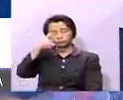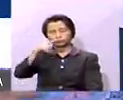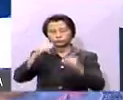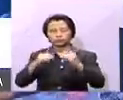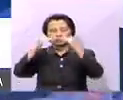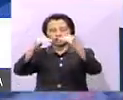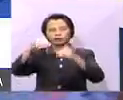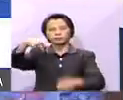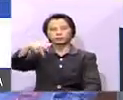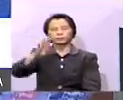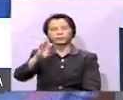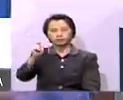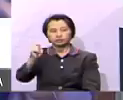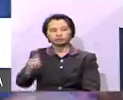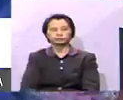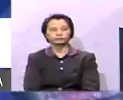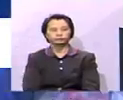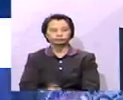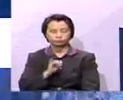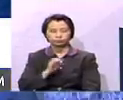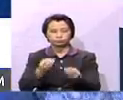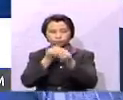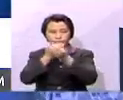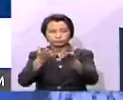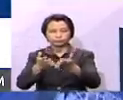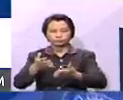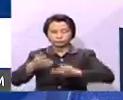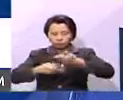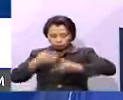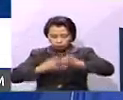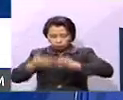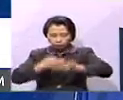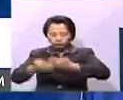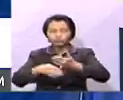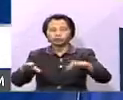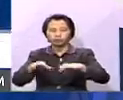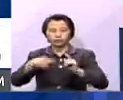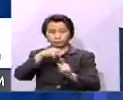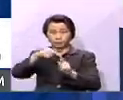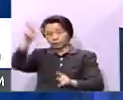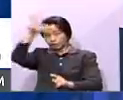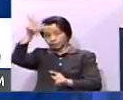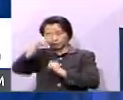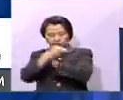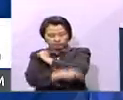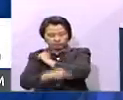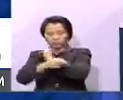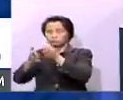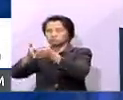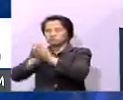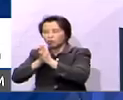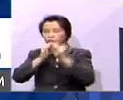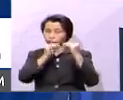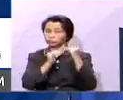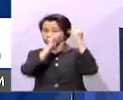ini saya ingin memaklumkan tentang proses yang biasanya dilakukan apabila kerajaan negi memohon penaik